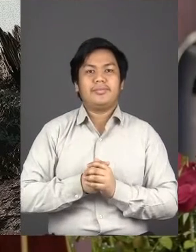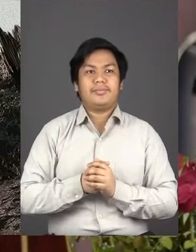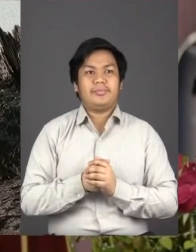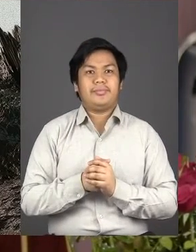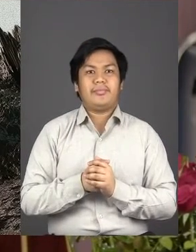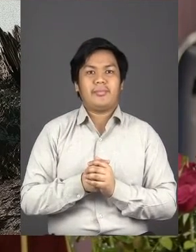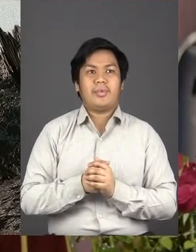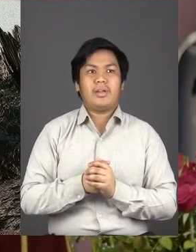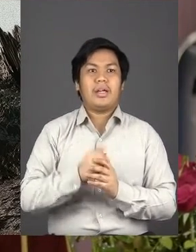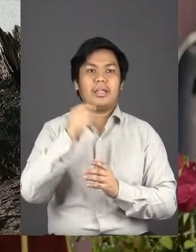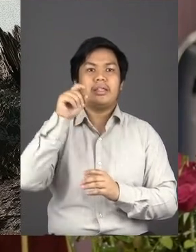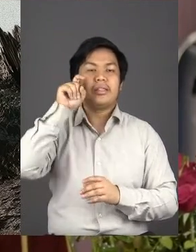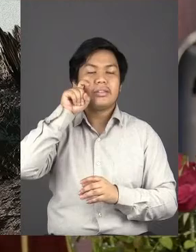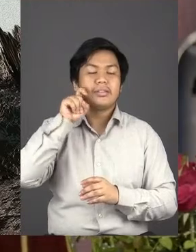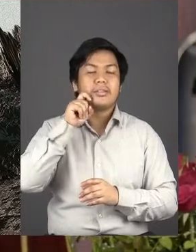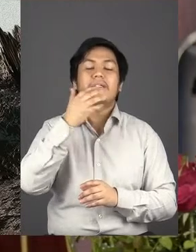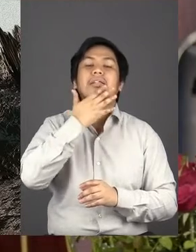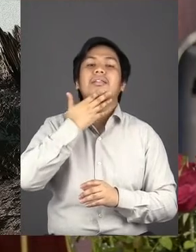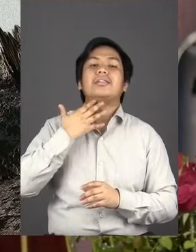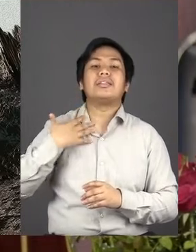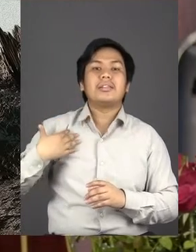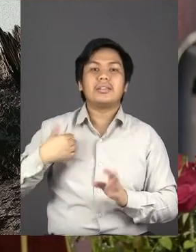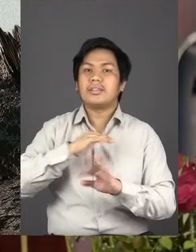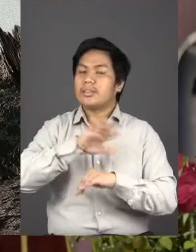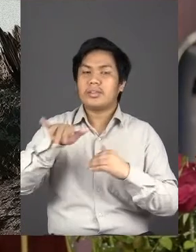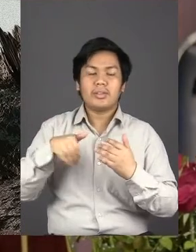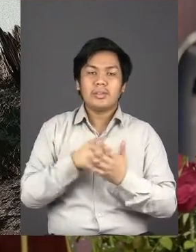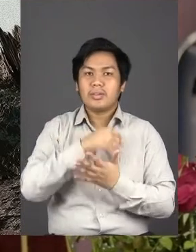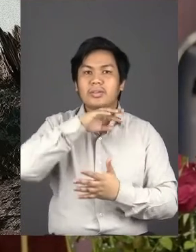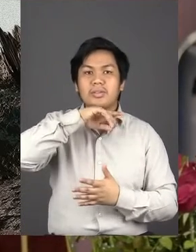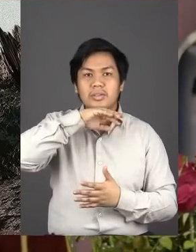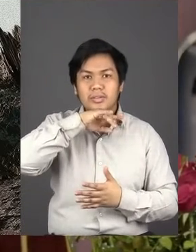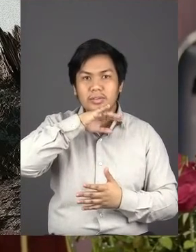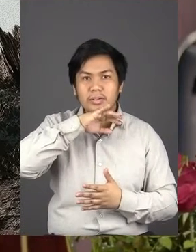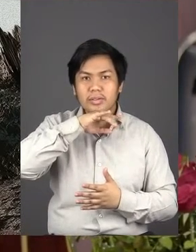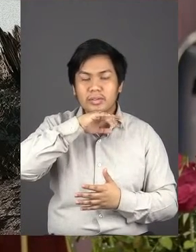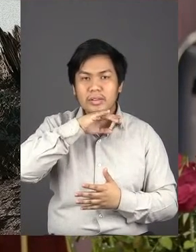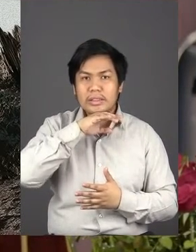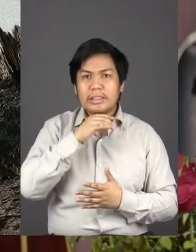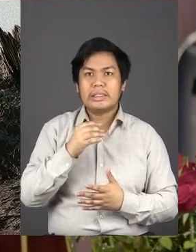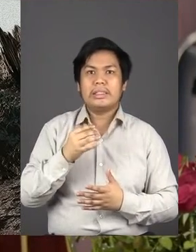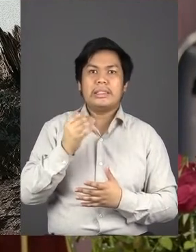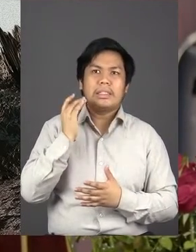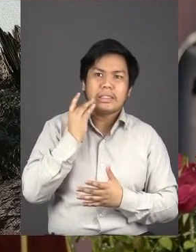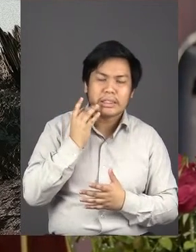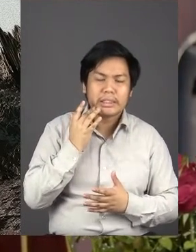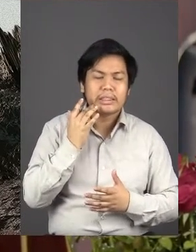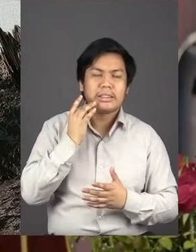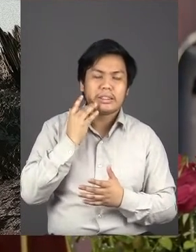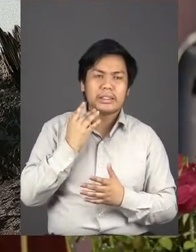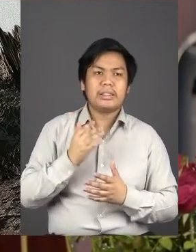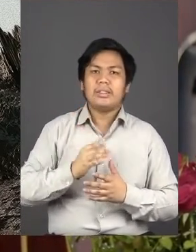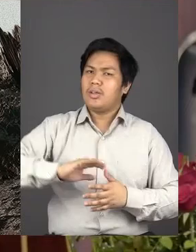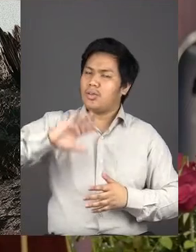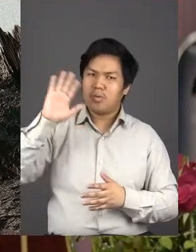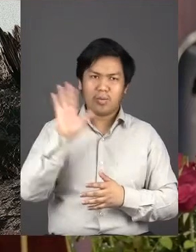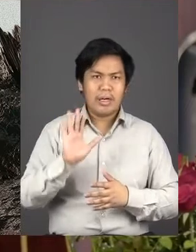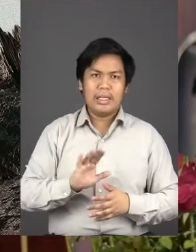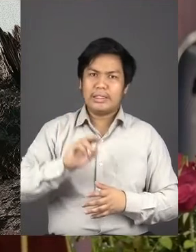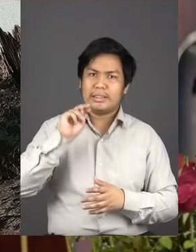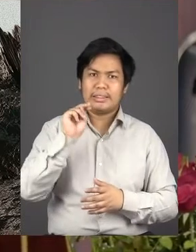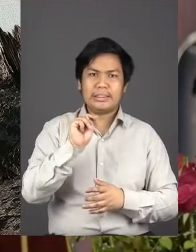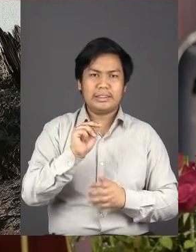3, but sexual immorality and all impurity or covetousness must not even